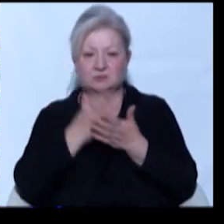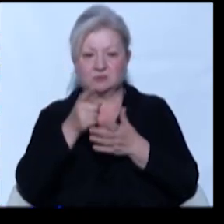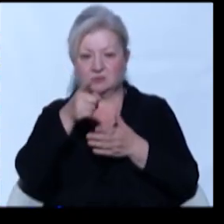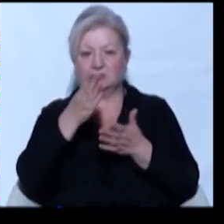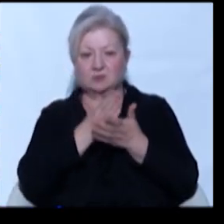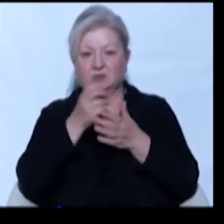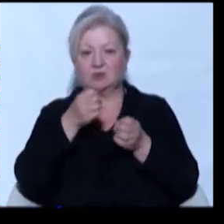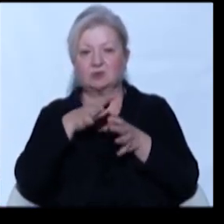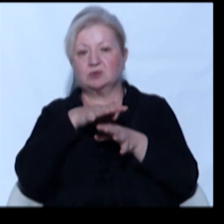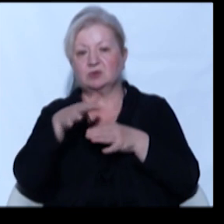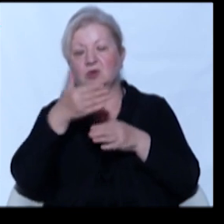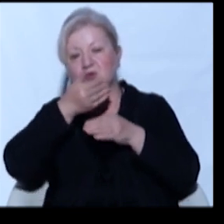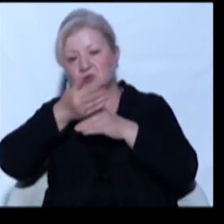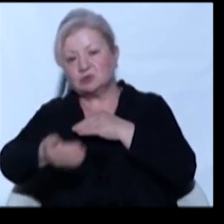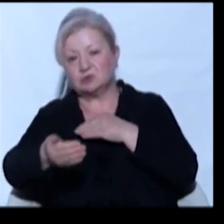შემდგომში აღარ იშლება,